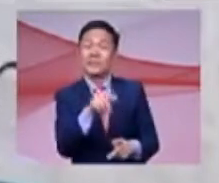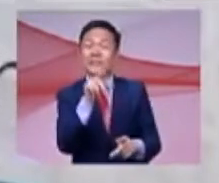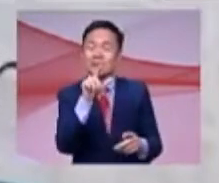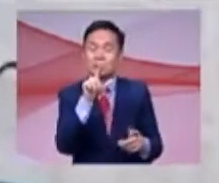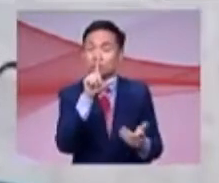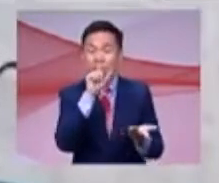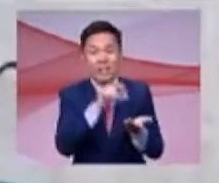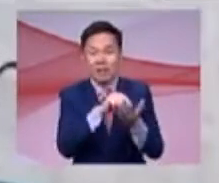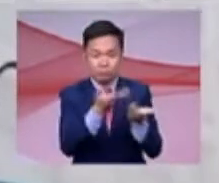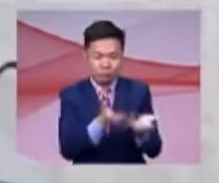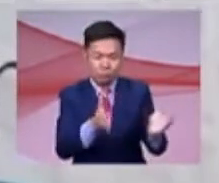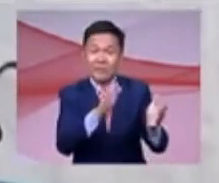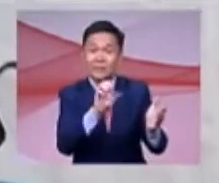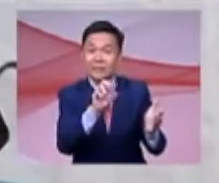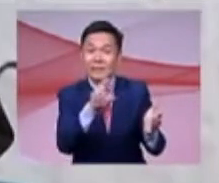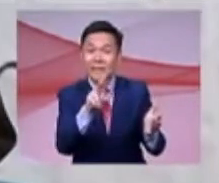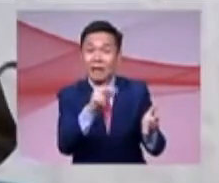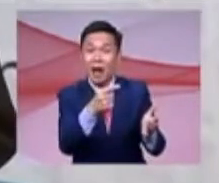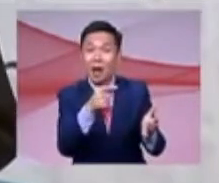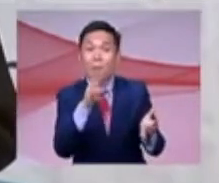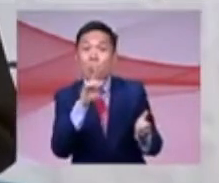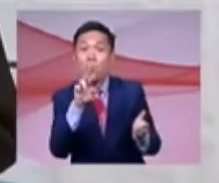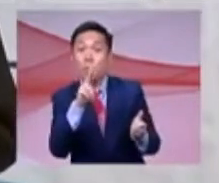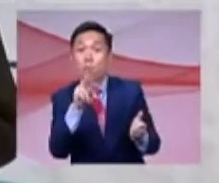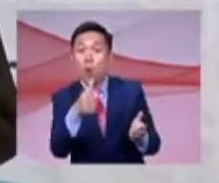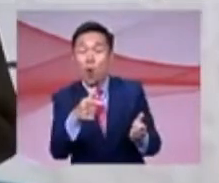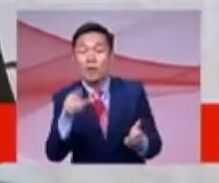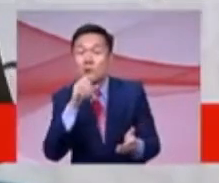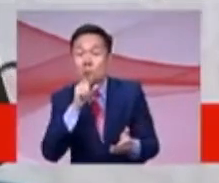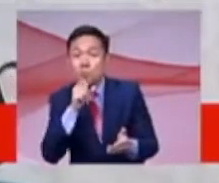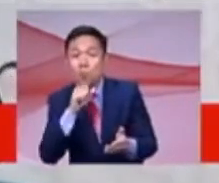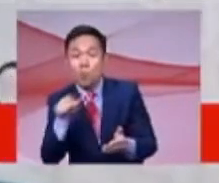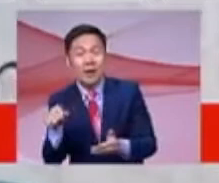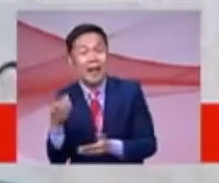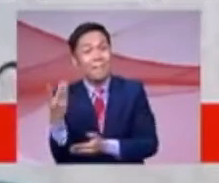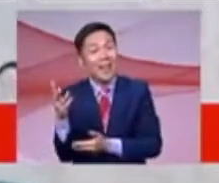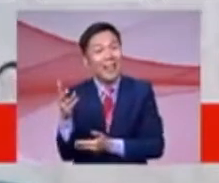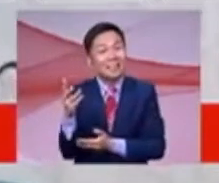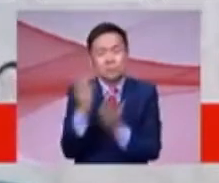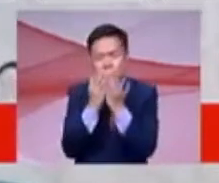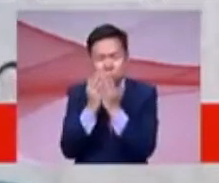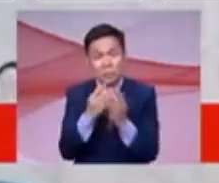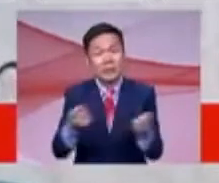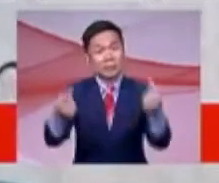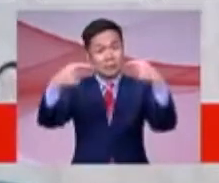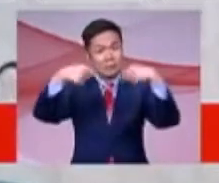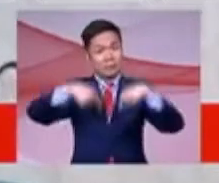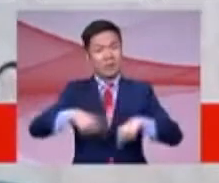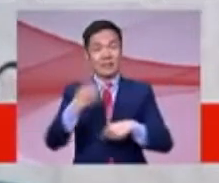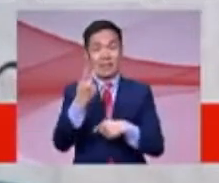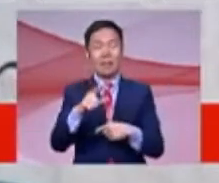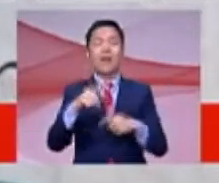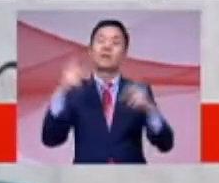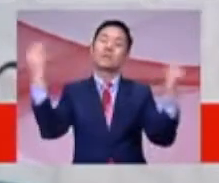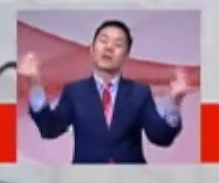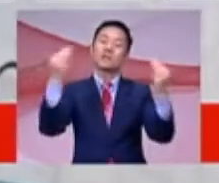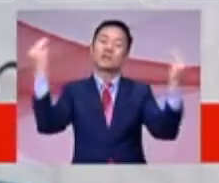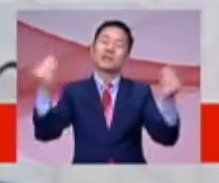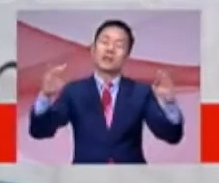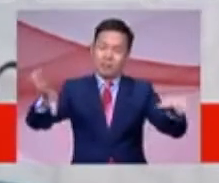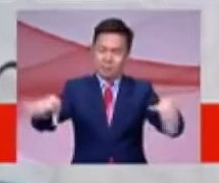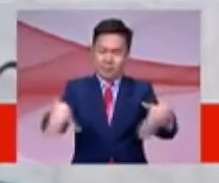contohnya seorang pelajar berumur 16 tahun yang merentas negeri datang ke Lembah Klang, ada majlis perkahwinan